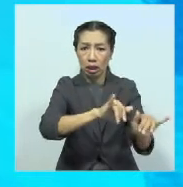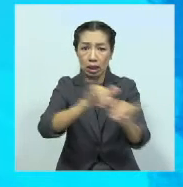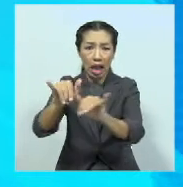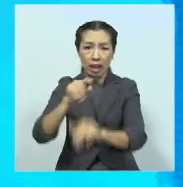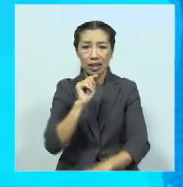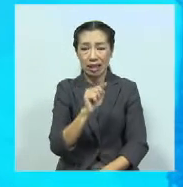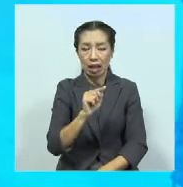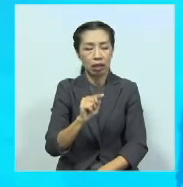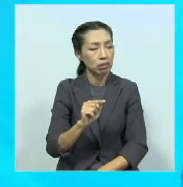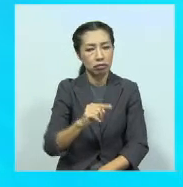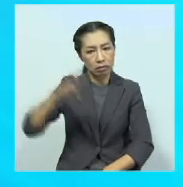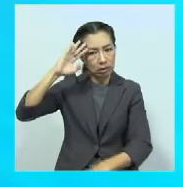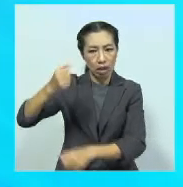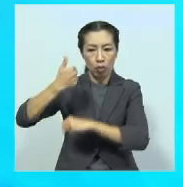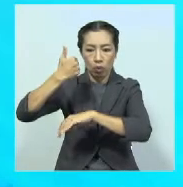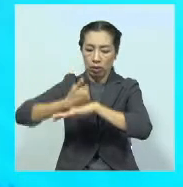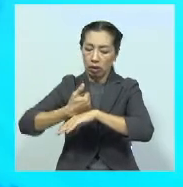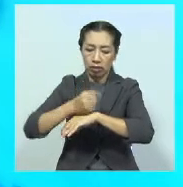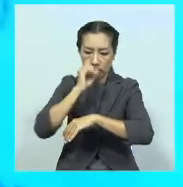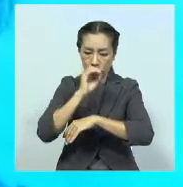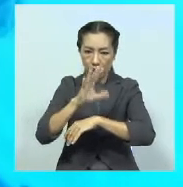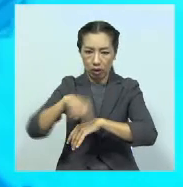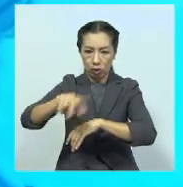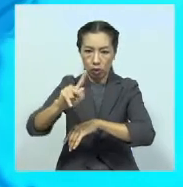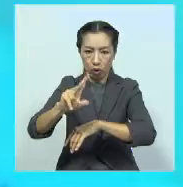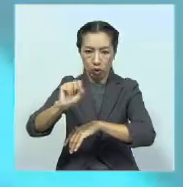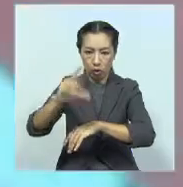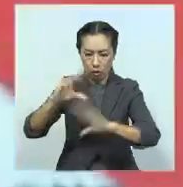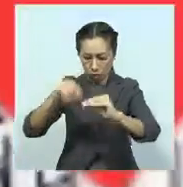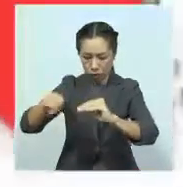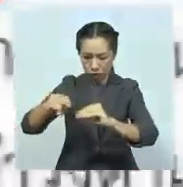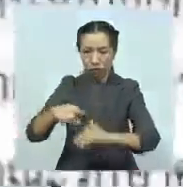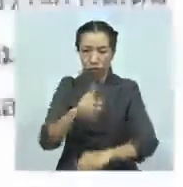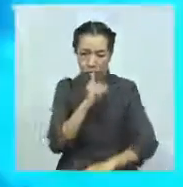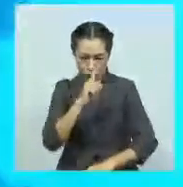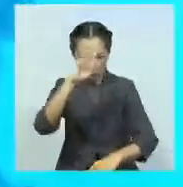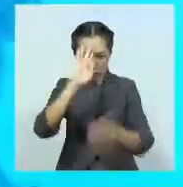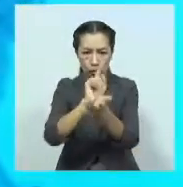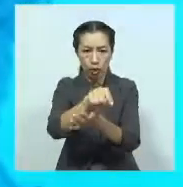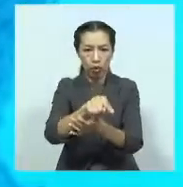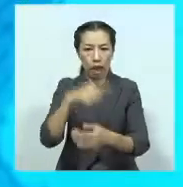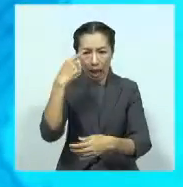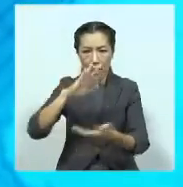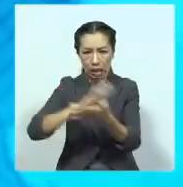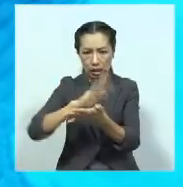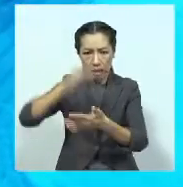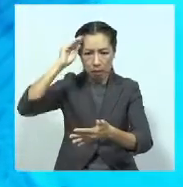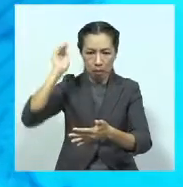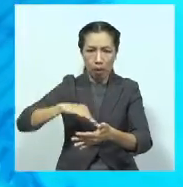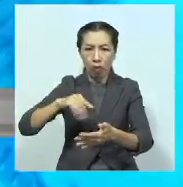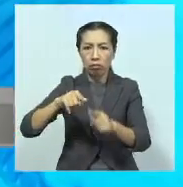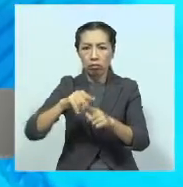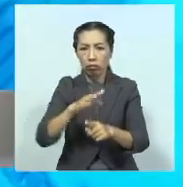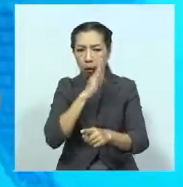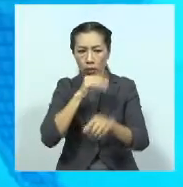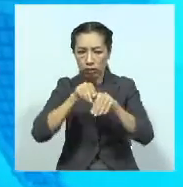ตคงสมพงศ์ผู้บัญชาการทหารบกสั่งการในที่ประชุมคสช.แจ้งความดำเนินคดีและติดตามกลุ่มผู้กระทำความผิดเพ